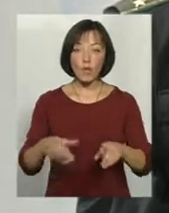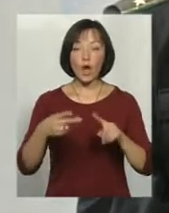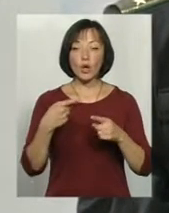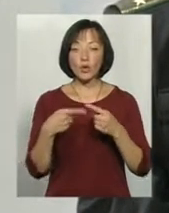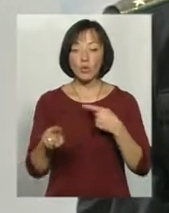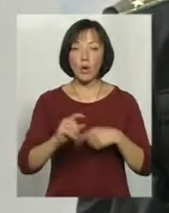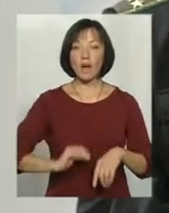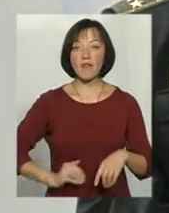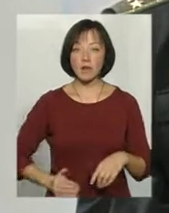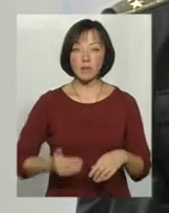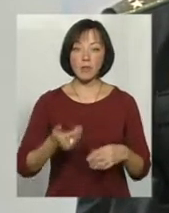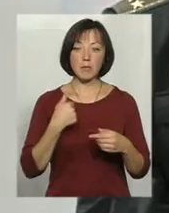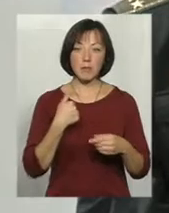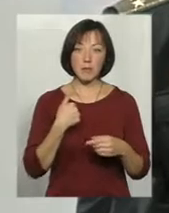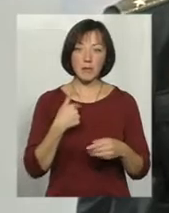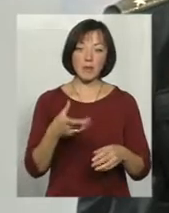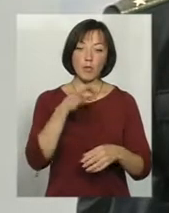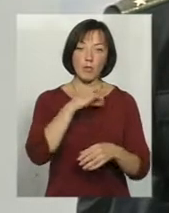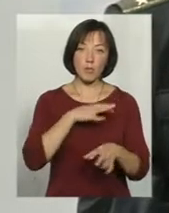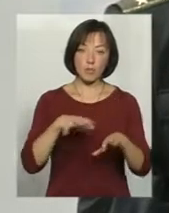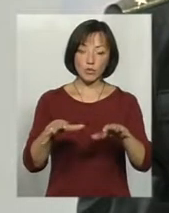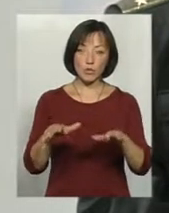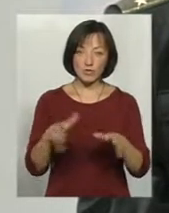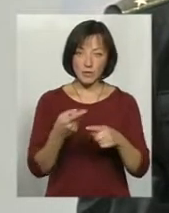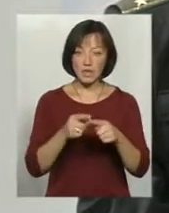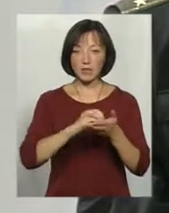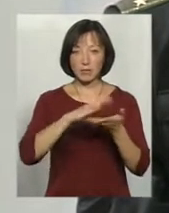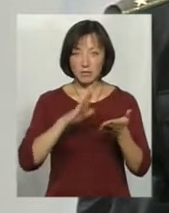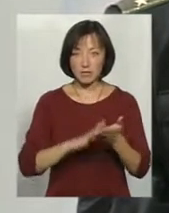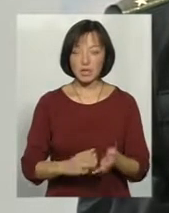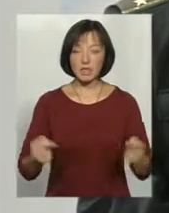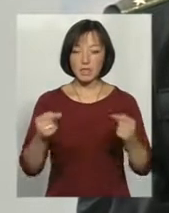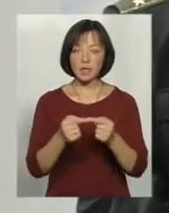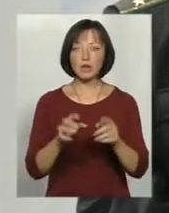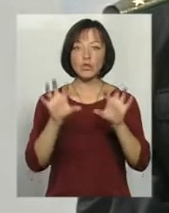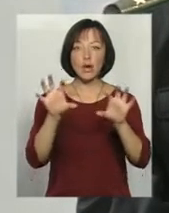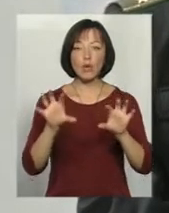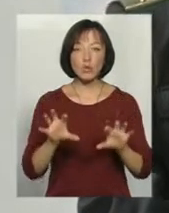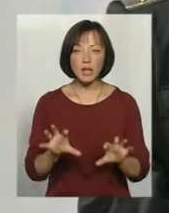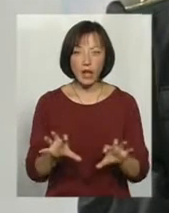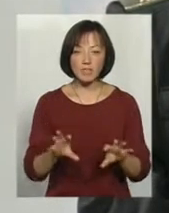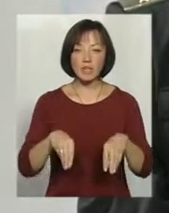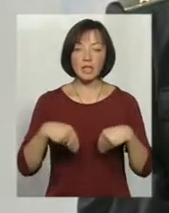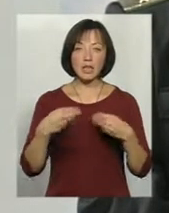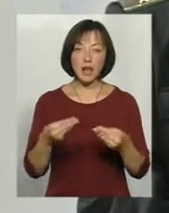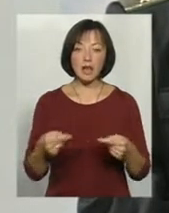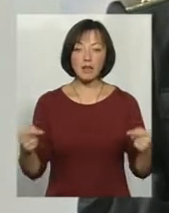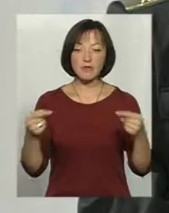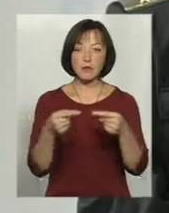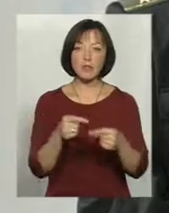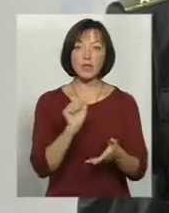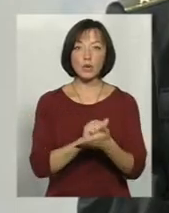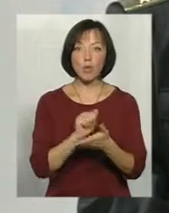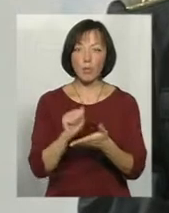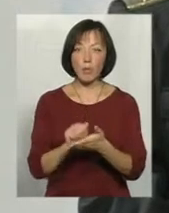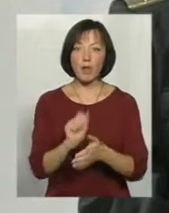фірма, ми її оприбуткували, звісно, все, як положено, згідно чинного законодавства. Uh-huh. Да. Надали їм відповідні документи,